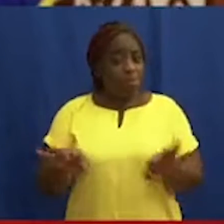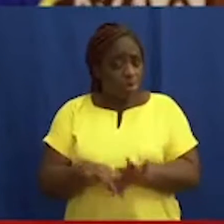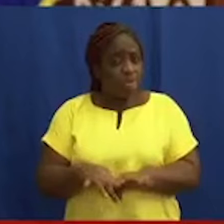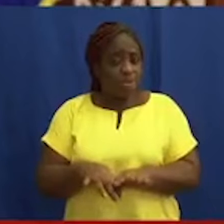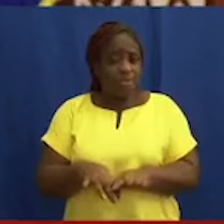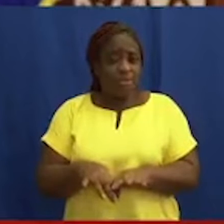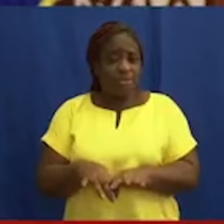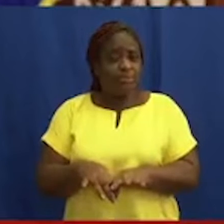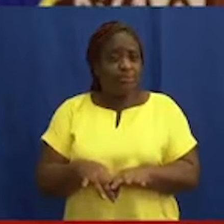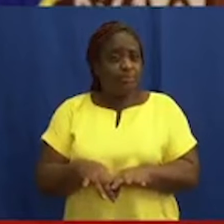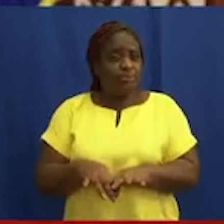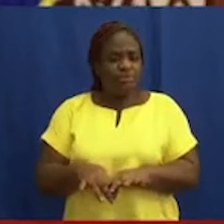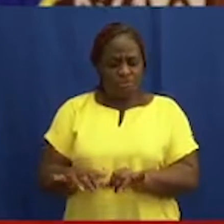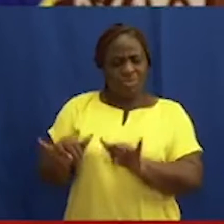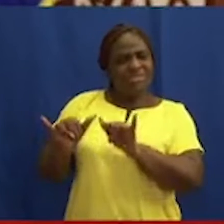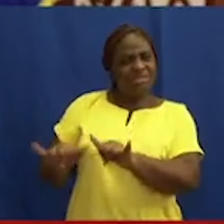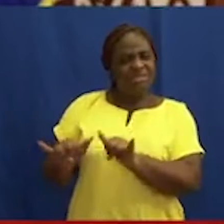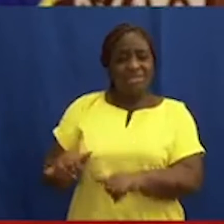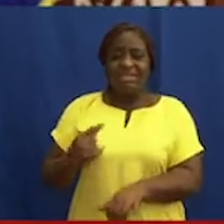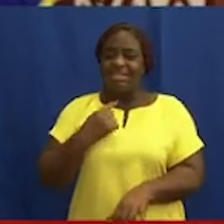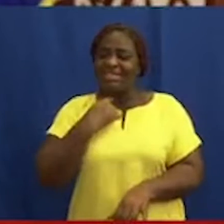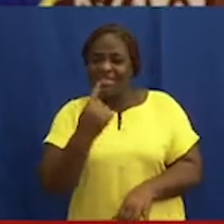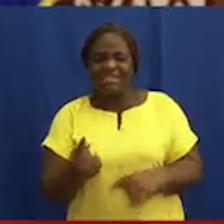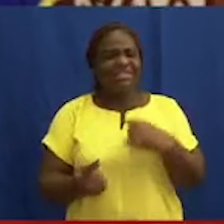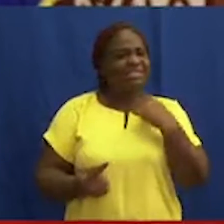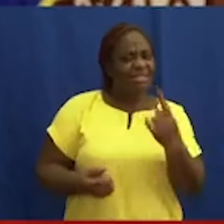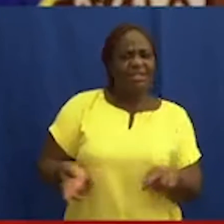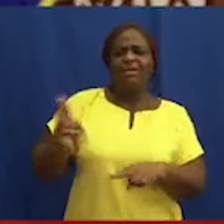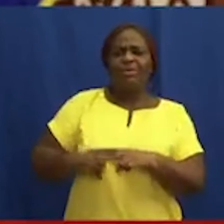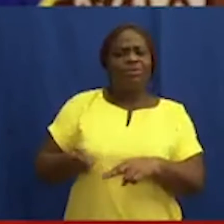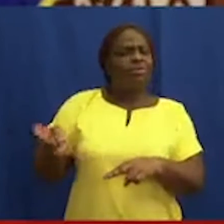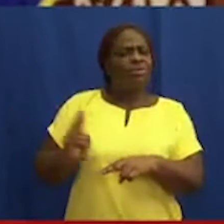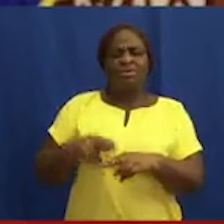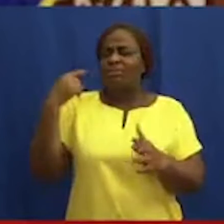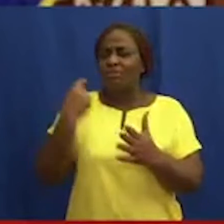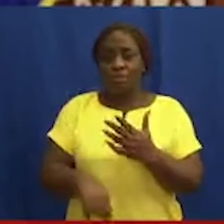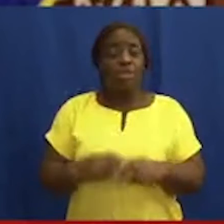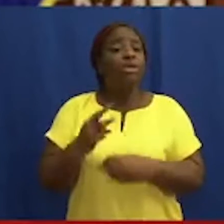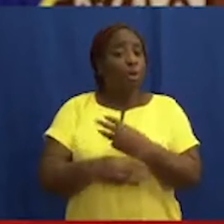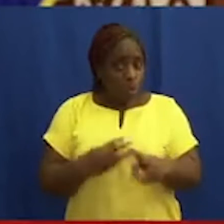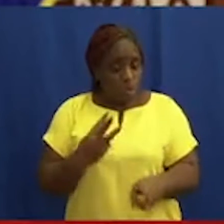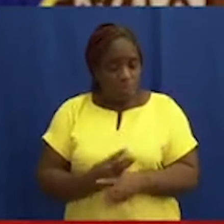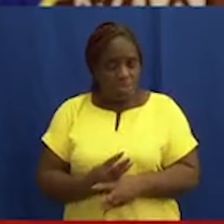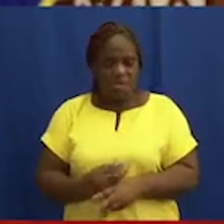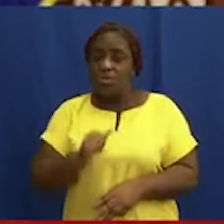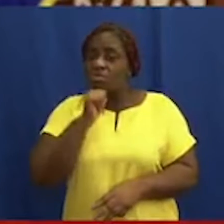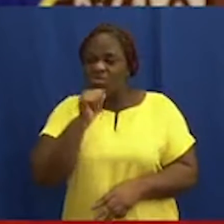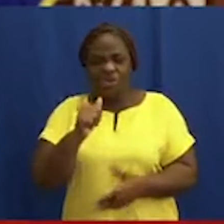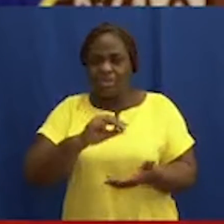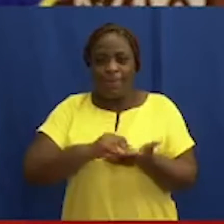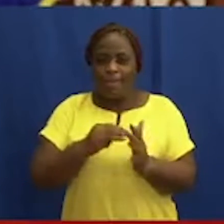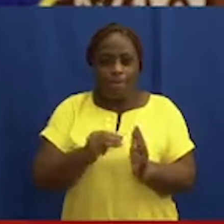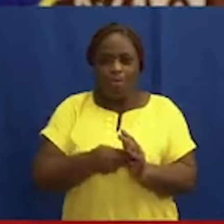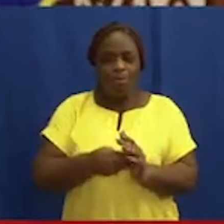domin neman tallafi, na riƙa yin jawabai a wajaje daban-daban akan halin da muke ciki musamman ma